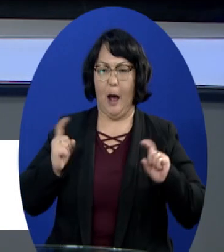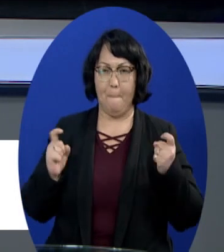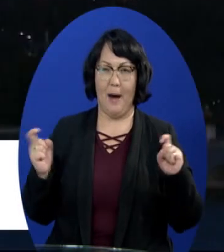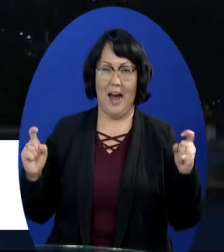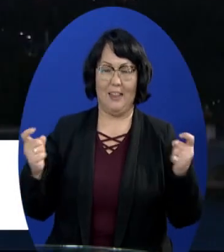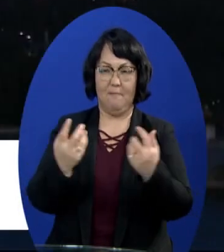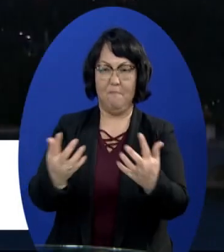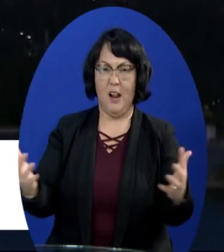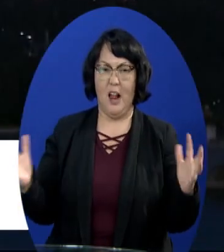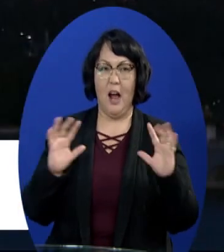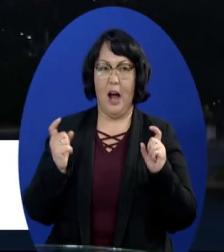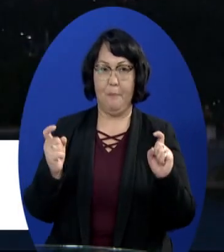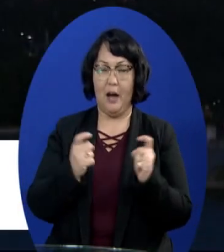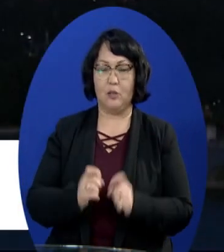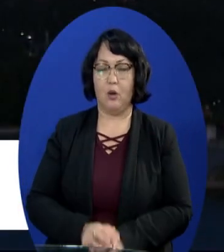юм.